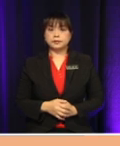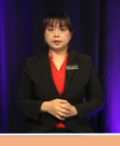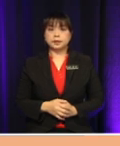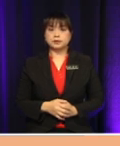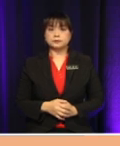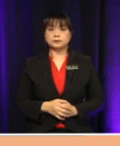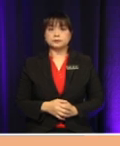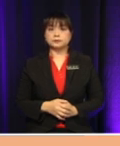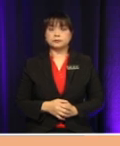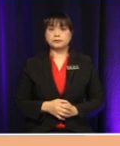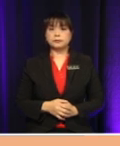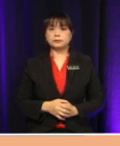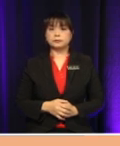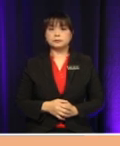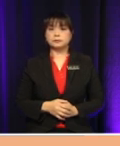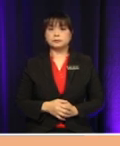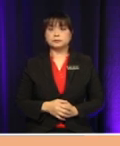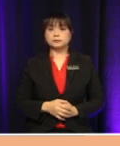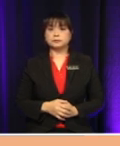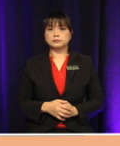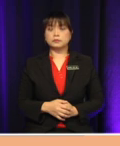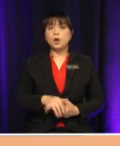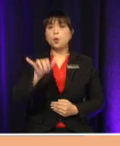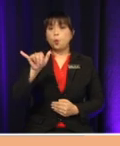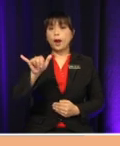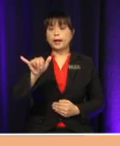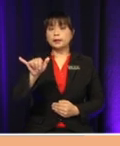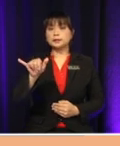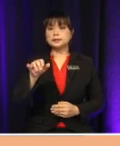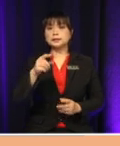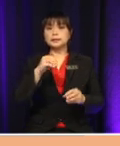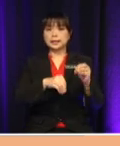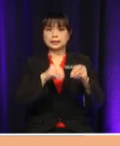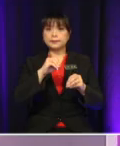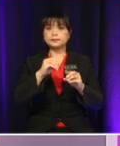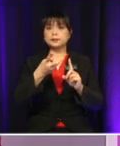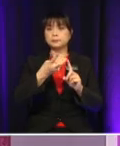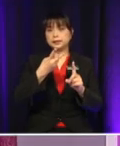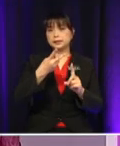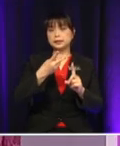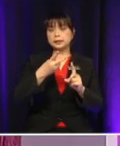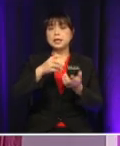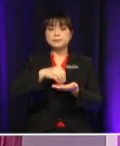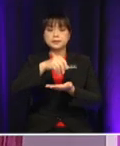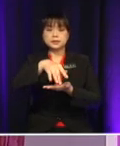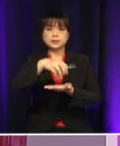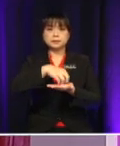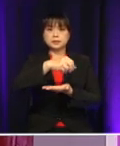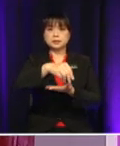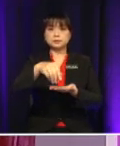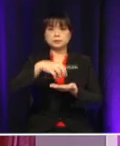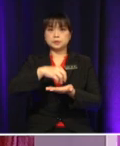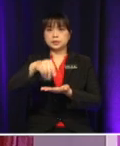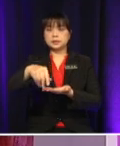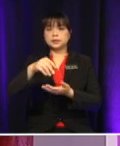nggak di plot way pula di tanam daripada biji benih ini merupakan pembiakan sex Vika